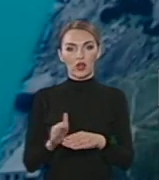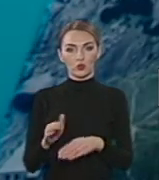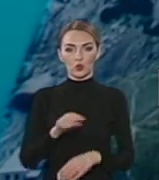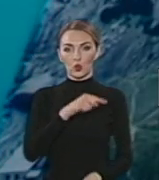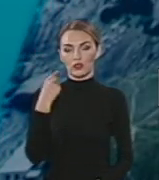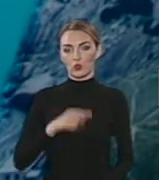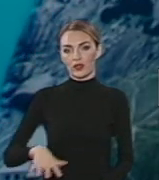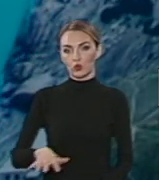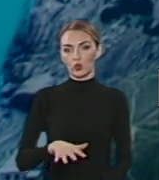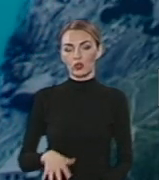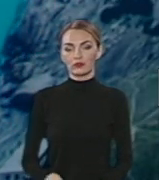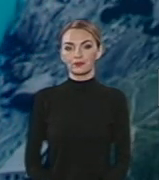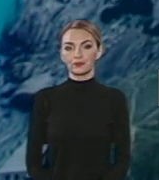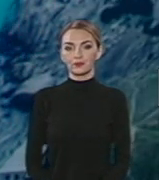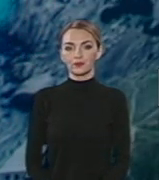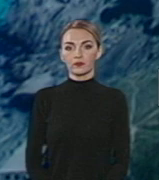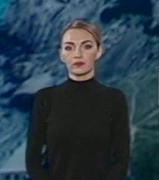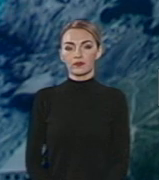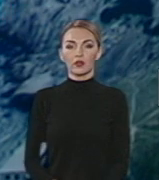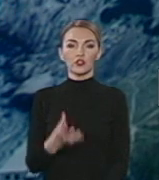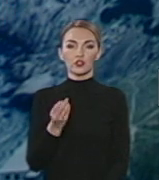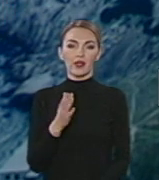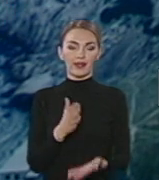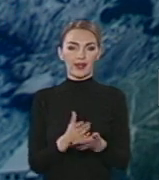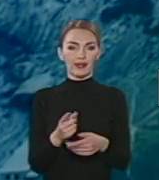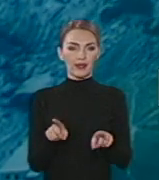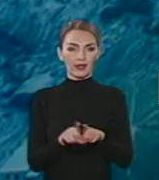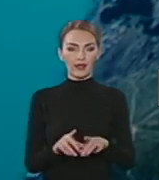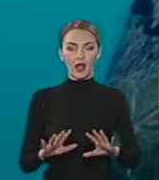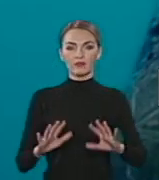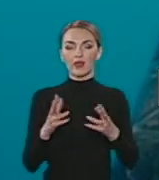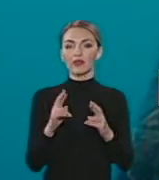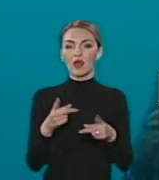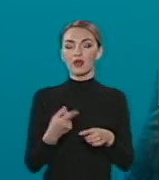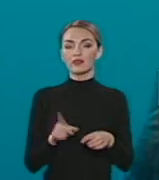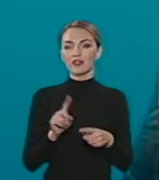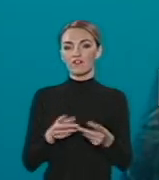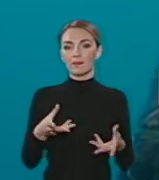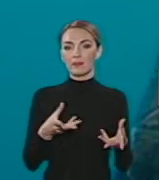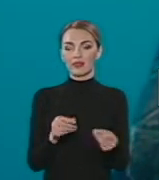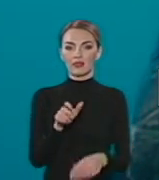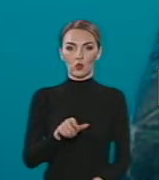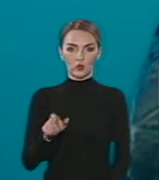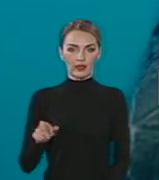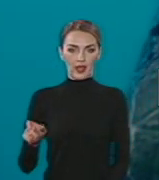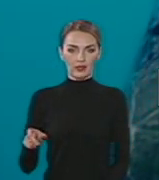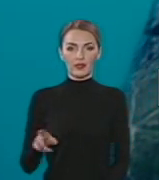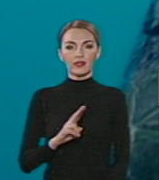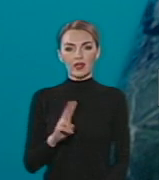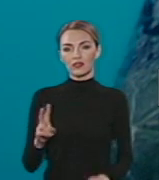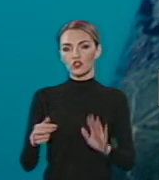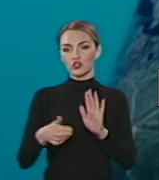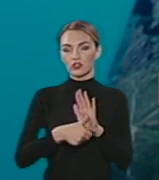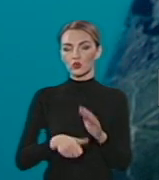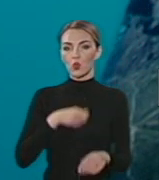Ну, вот еще тут есть такой аспект, как это вплине на людей, которые все эти 6